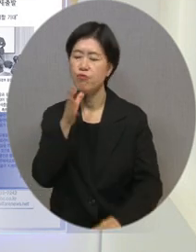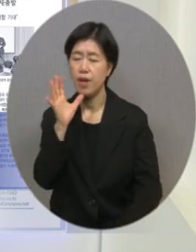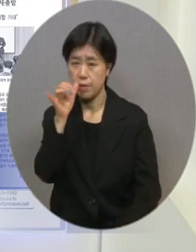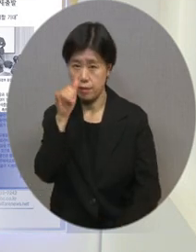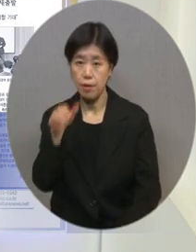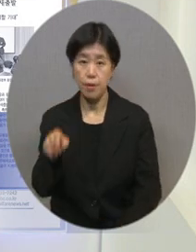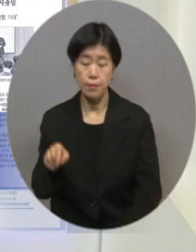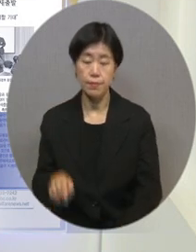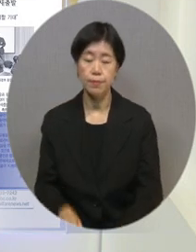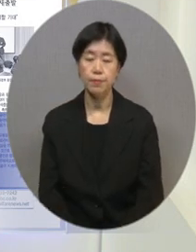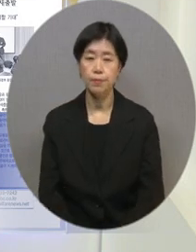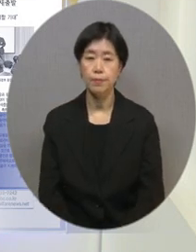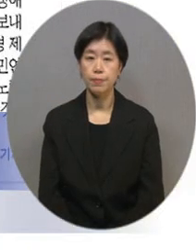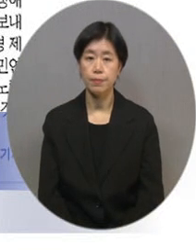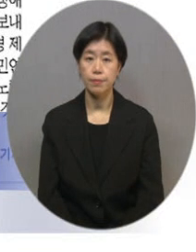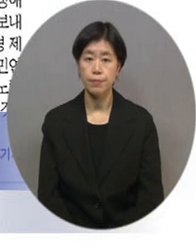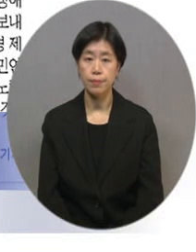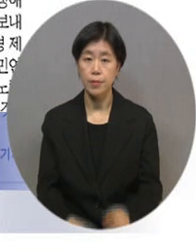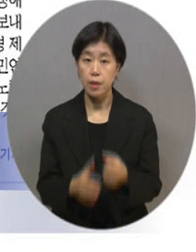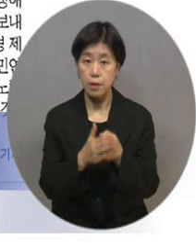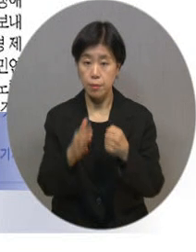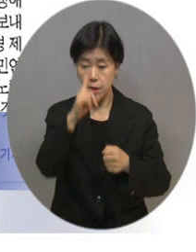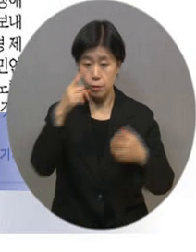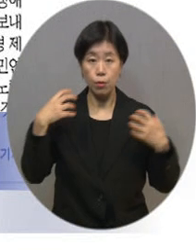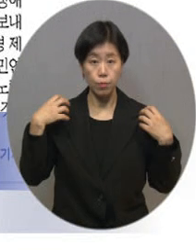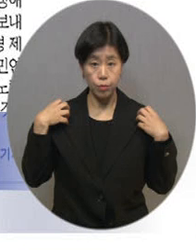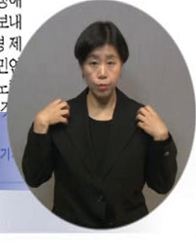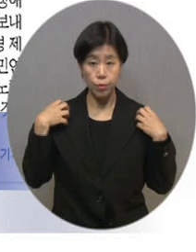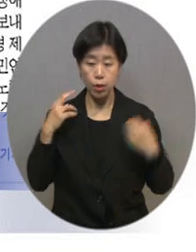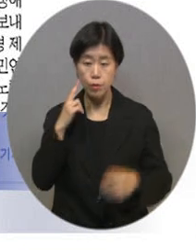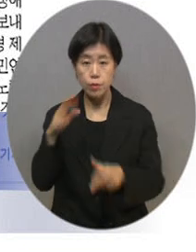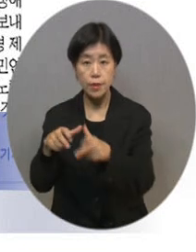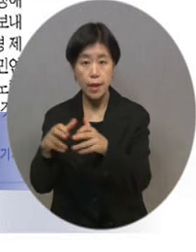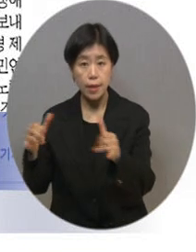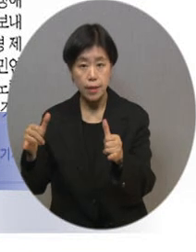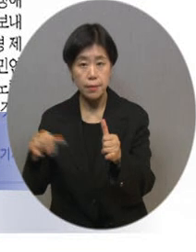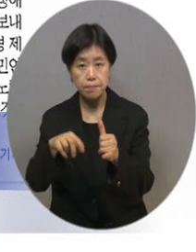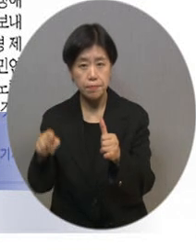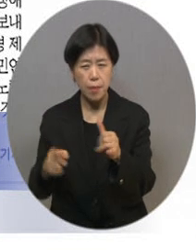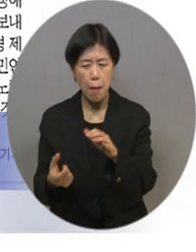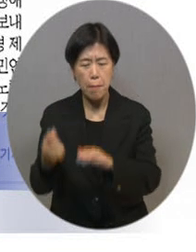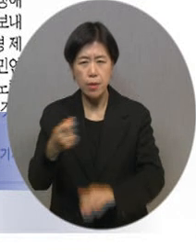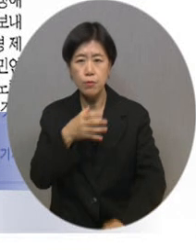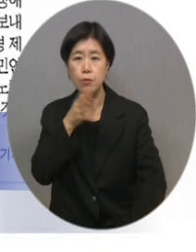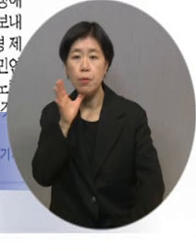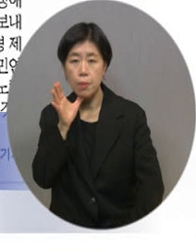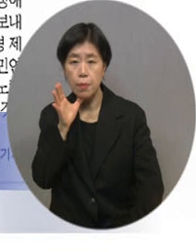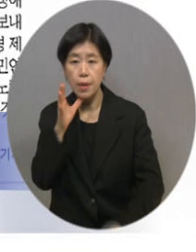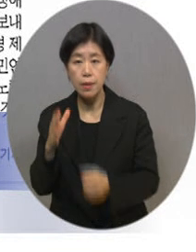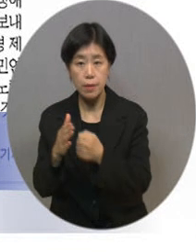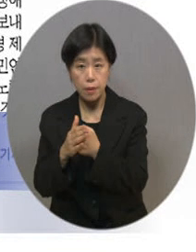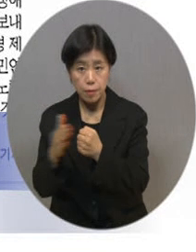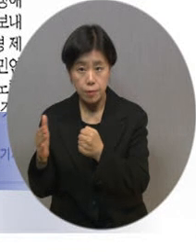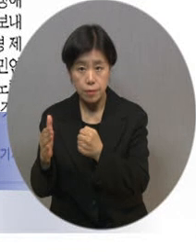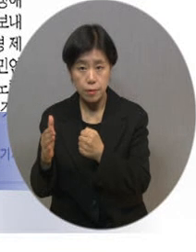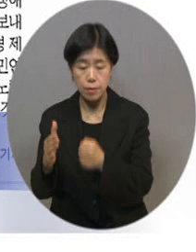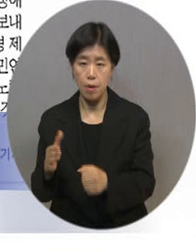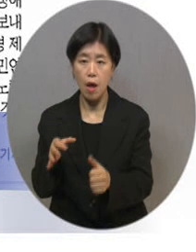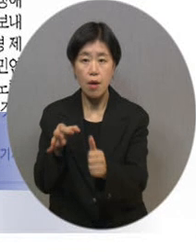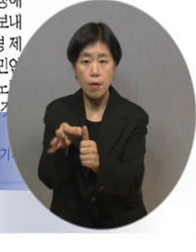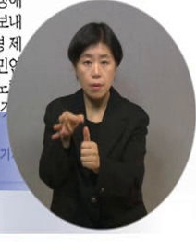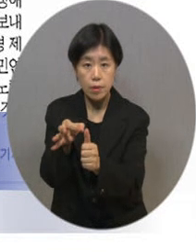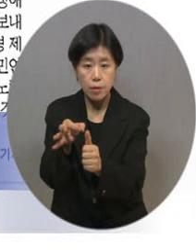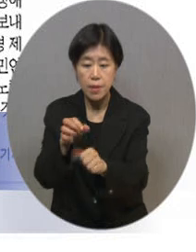빠르다는 것을 보여주는 건데요이 때문에 정부가 중중 장애인의 조기 노화로 인한 노력 연금